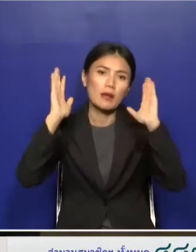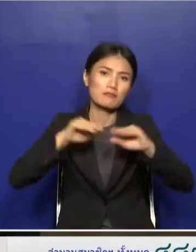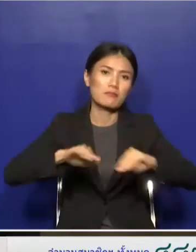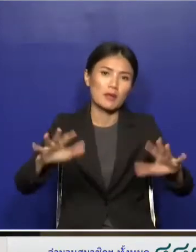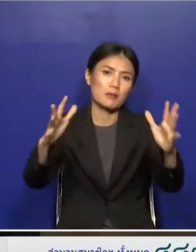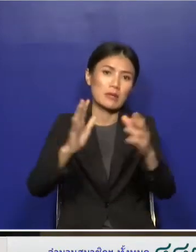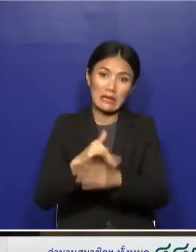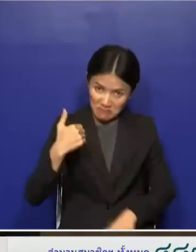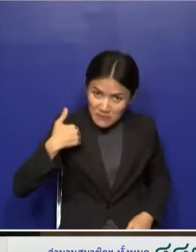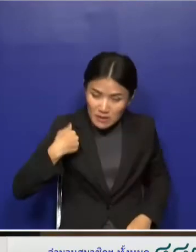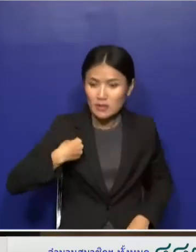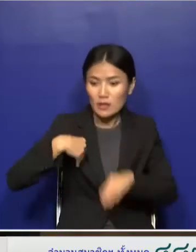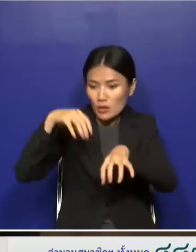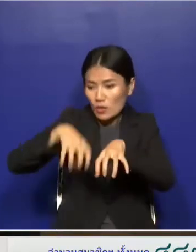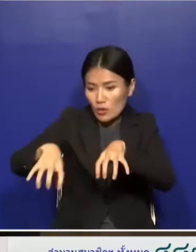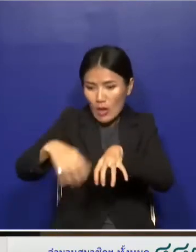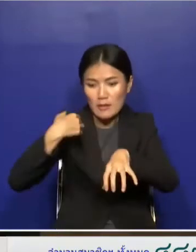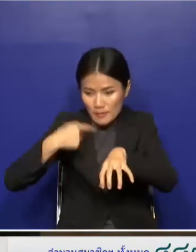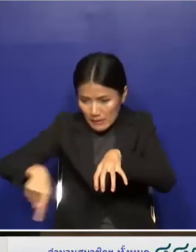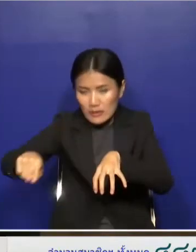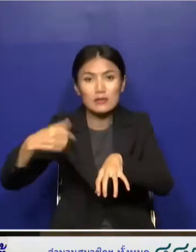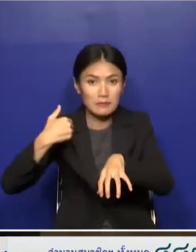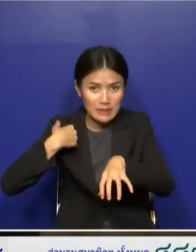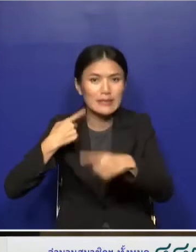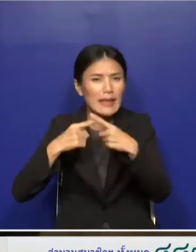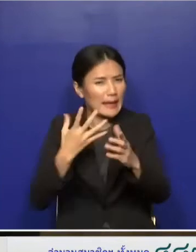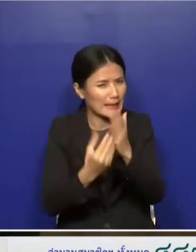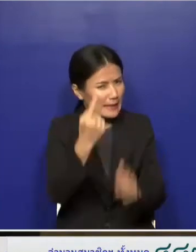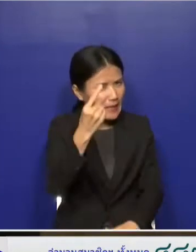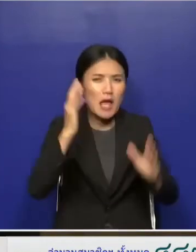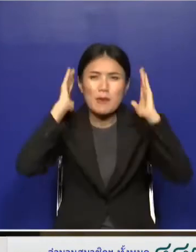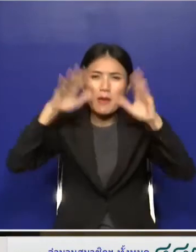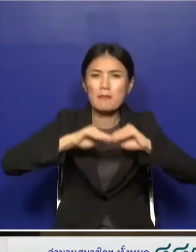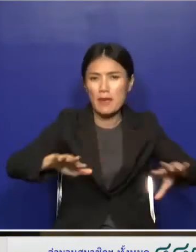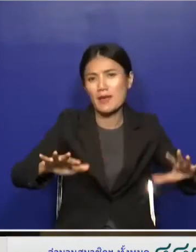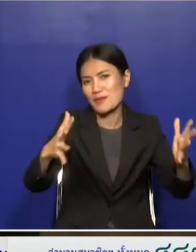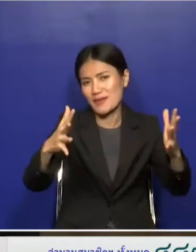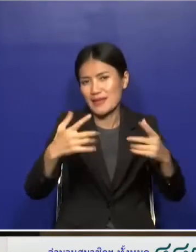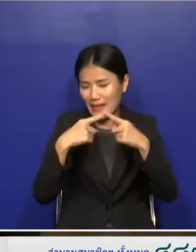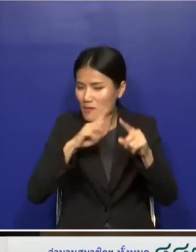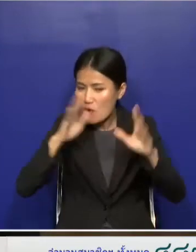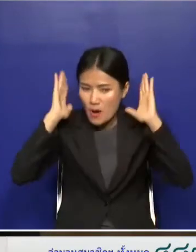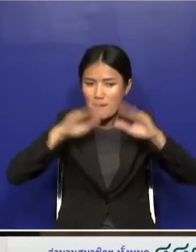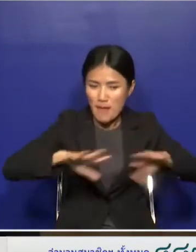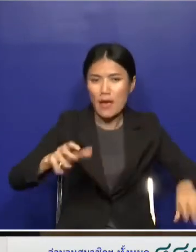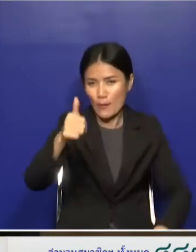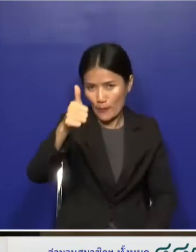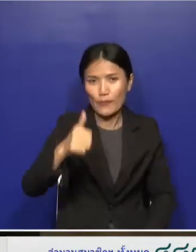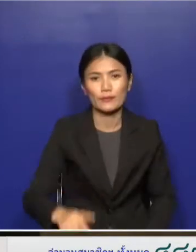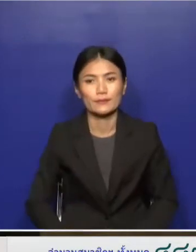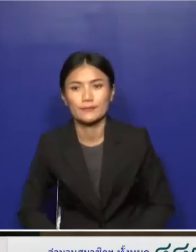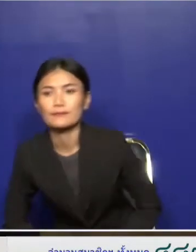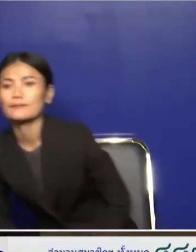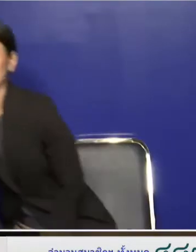ยวมันมีอยู่แล้วสิ่งที่น่าสนใจมันมีอยู่แล้วมันเหลือแค่การประชาสัมพันธ์ให้ประชาชนรู้หรือในอีกแง่นึงเนี่ยครับการคมนาคม